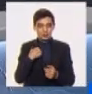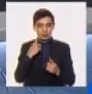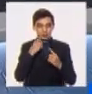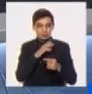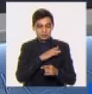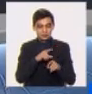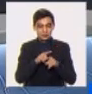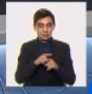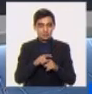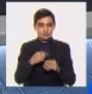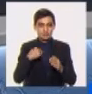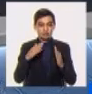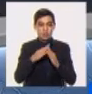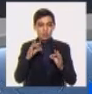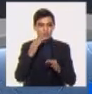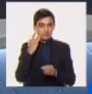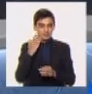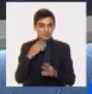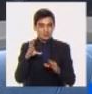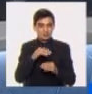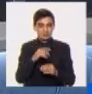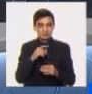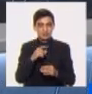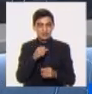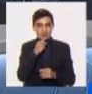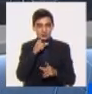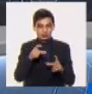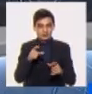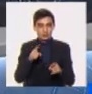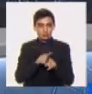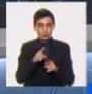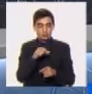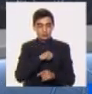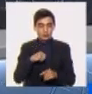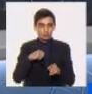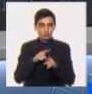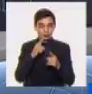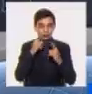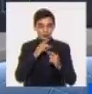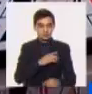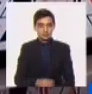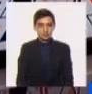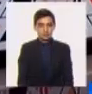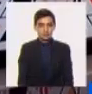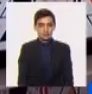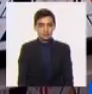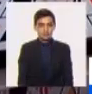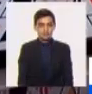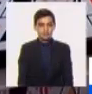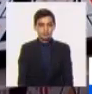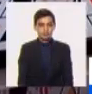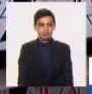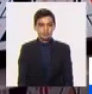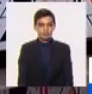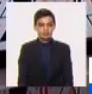жылатты. Бәріміз үйдем жобасына онлайн сұхбат берген әншінің өзі де көз жасына еріп берді. Мен көзіме